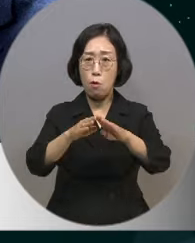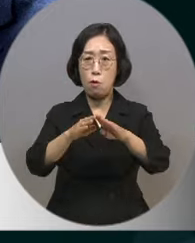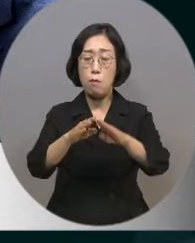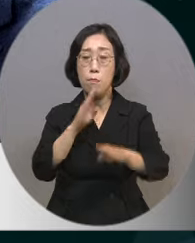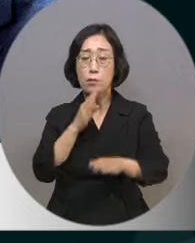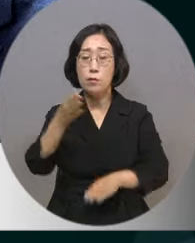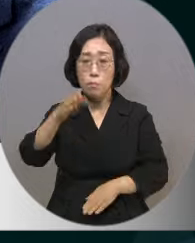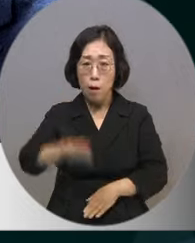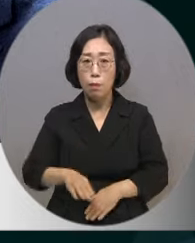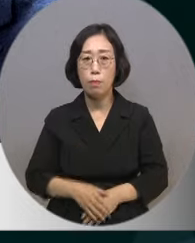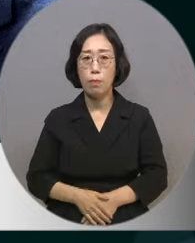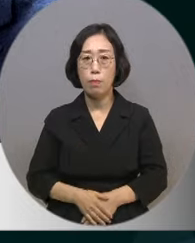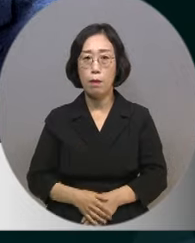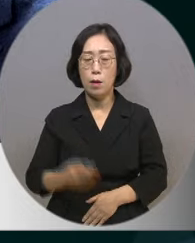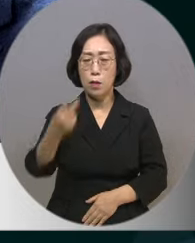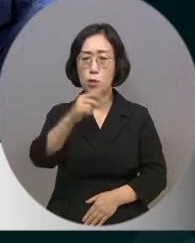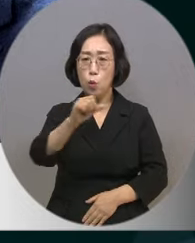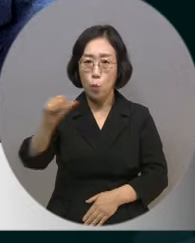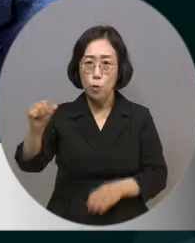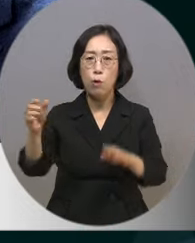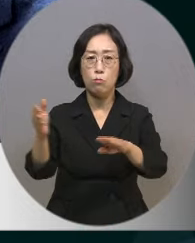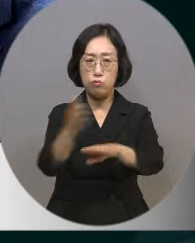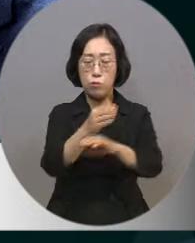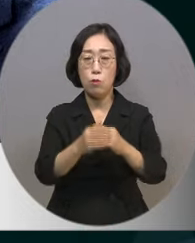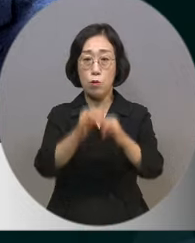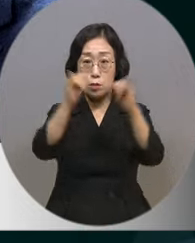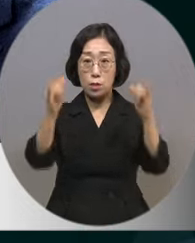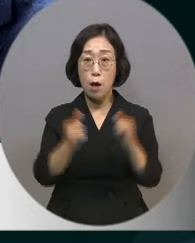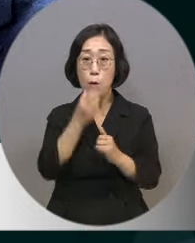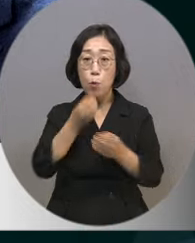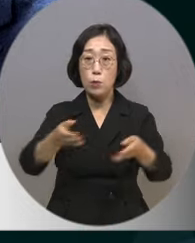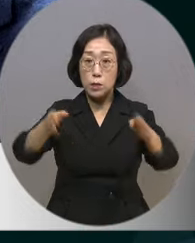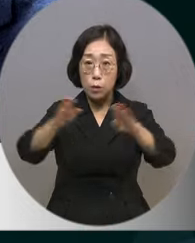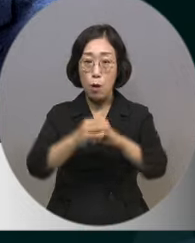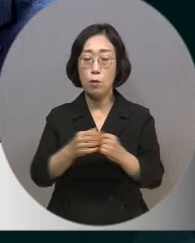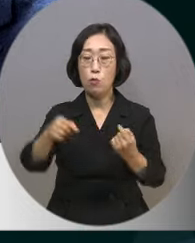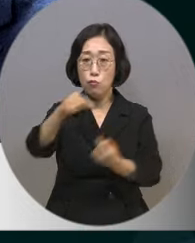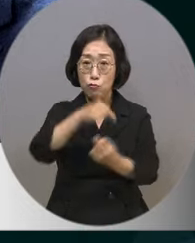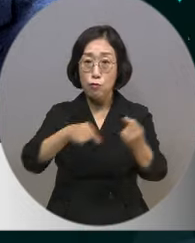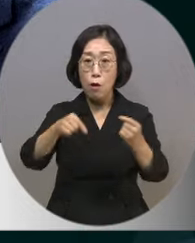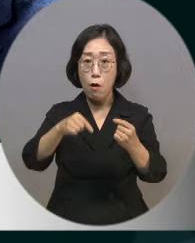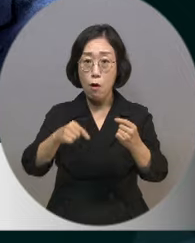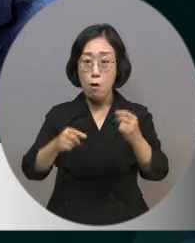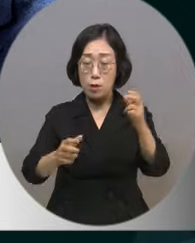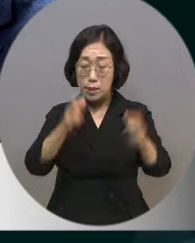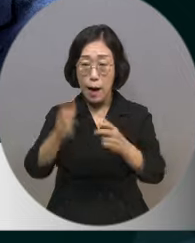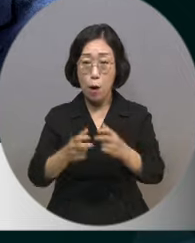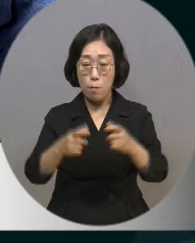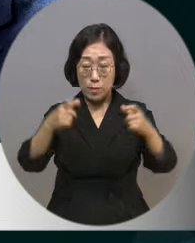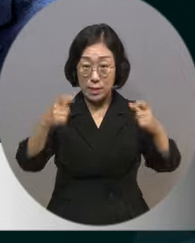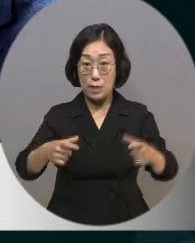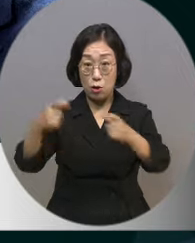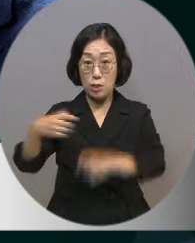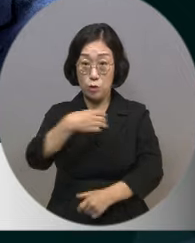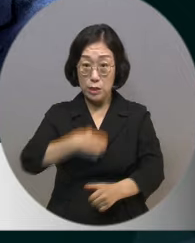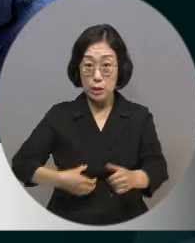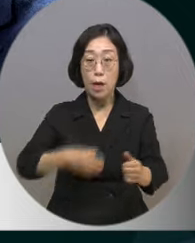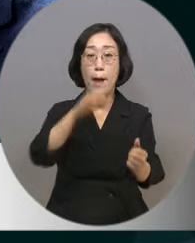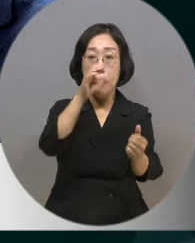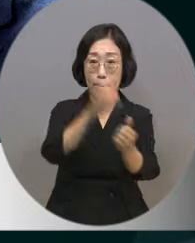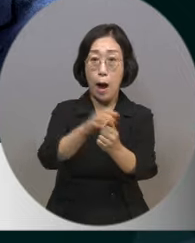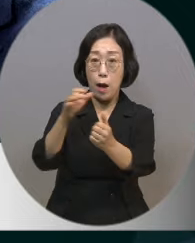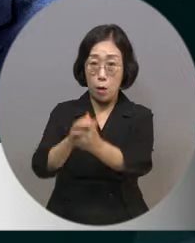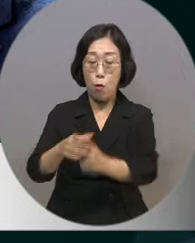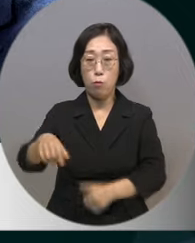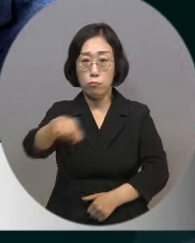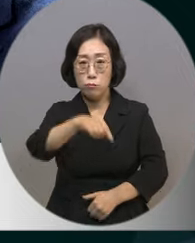불구하고 2005년부터 이제 사회복지관 운영 사업이 이제 지방 사업으로 분류되면서 여러 가지 이제